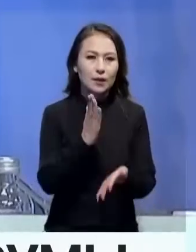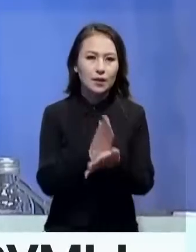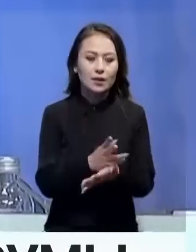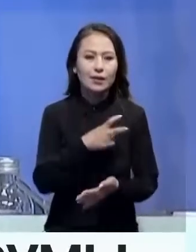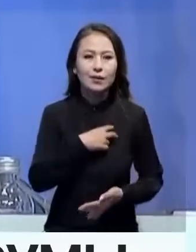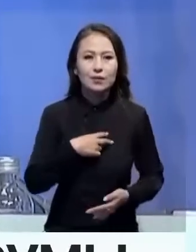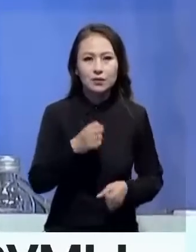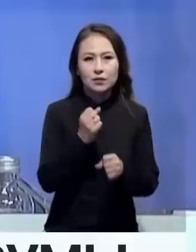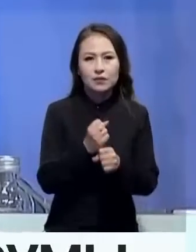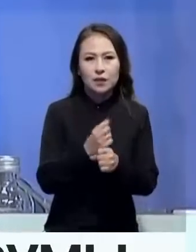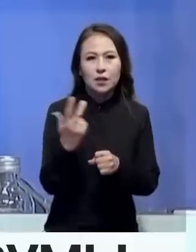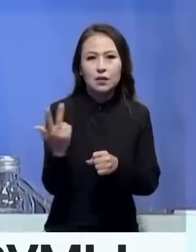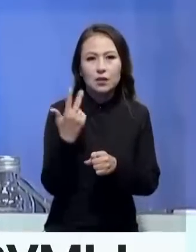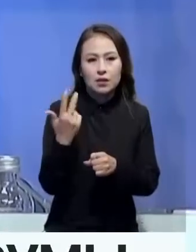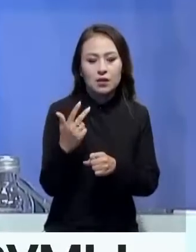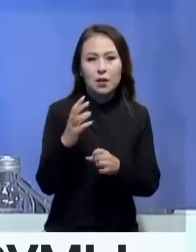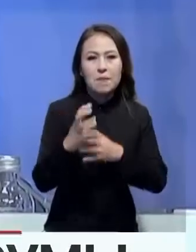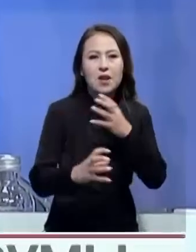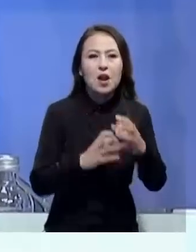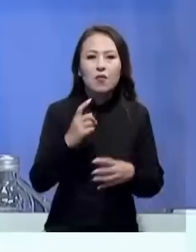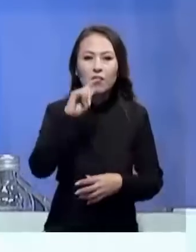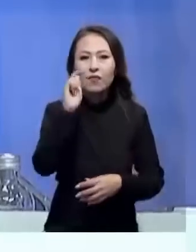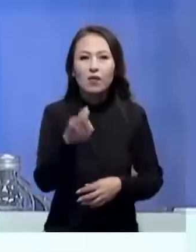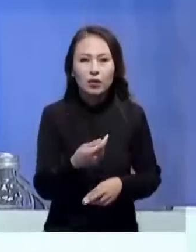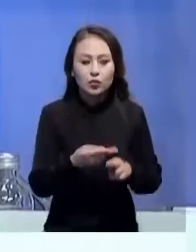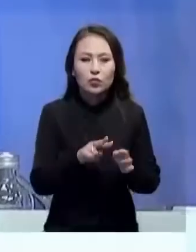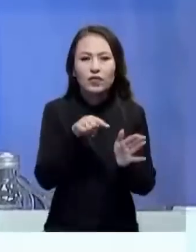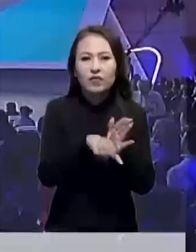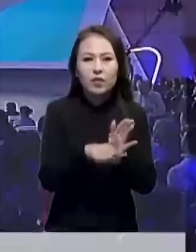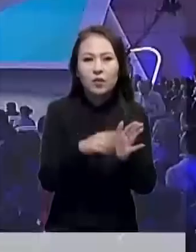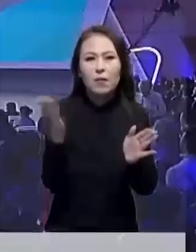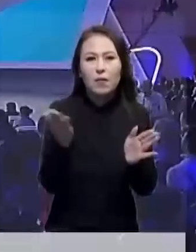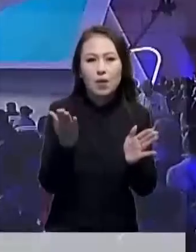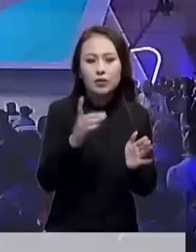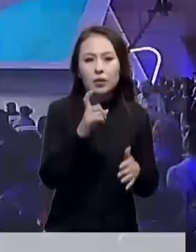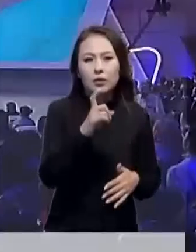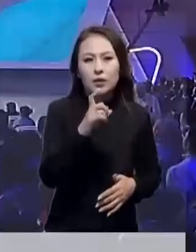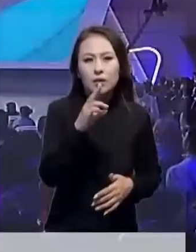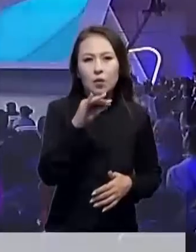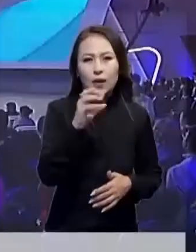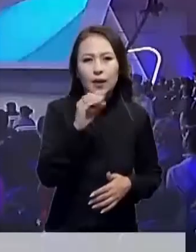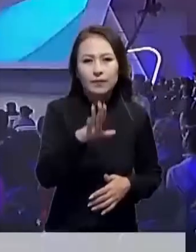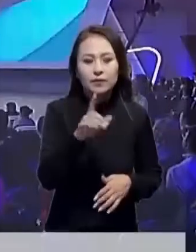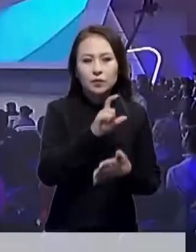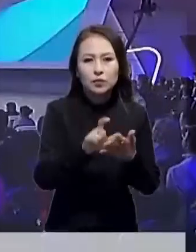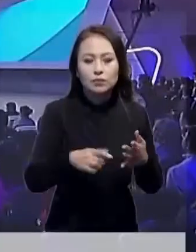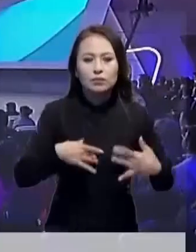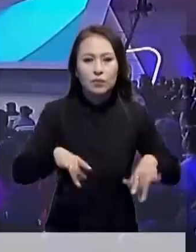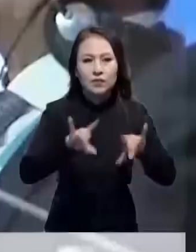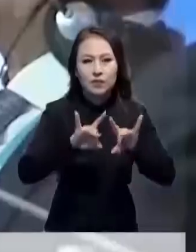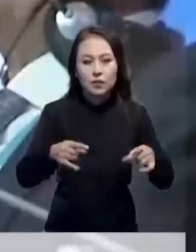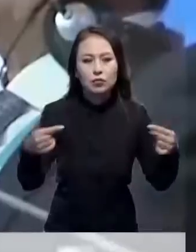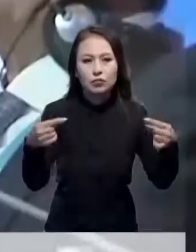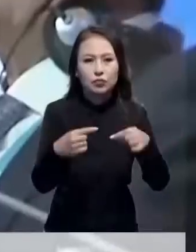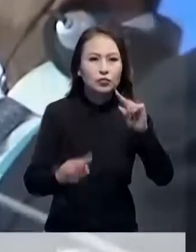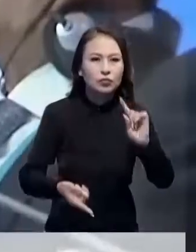әлемге үшінші дүниежүзілік соғыс қаупі туып тұр. Бүгінгі баяндамалардың ішінде Қасым Жомарт Тоқаевтың қарулы қақтығыс идеологиясы жайлы айтқан тұсын атап өтер едім. Бізге